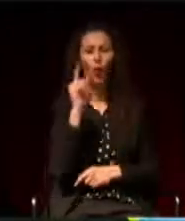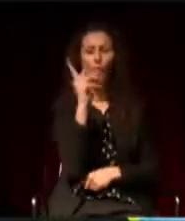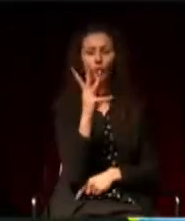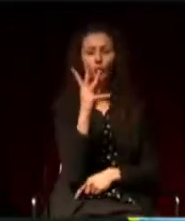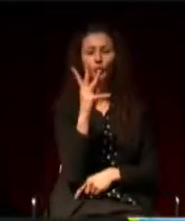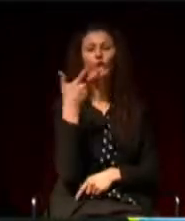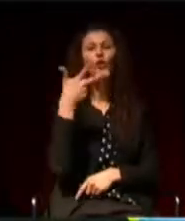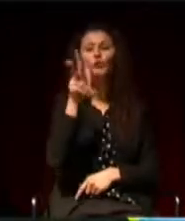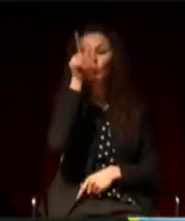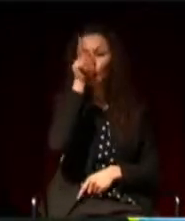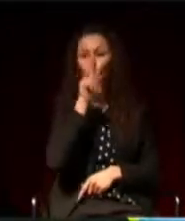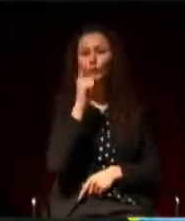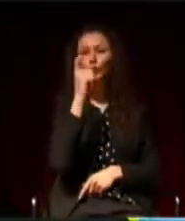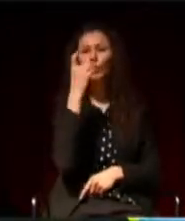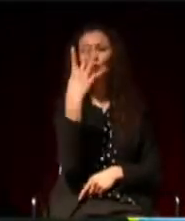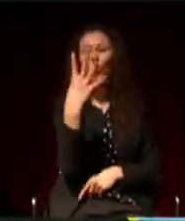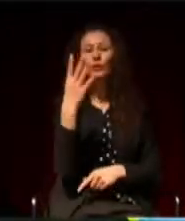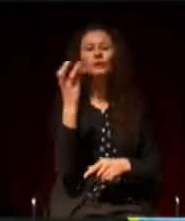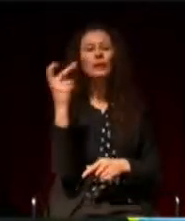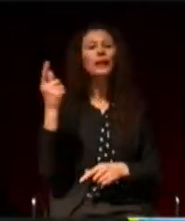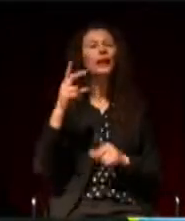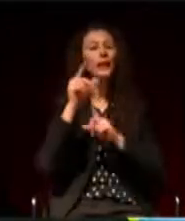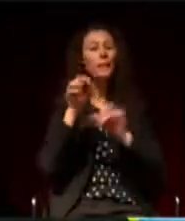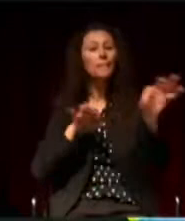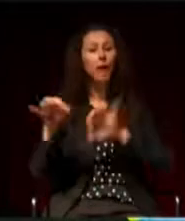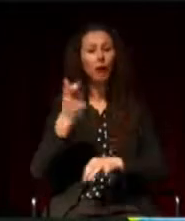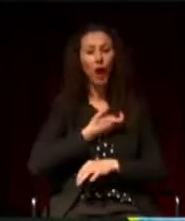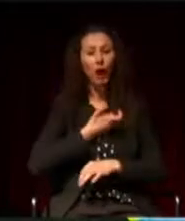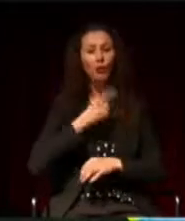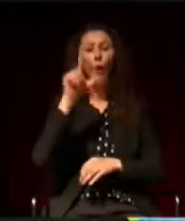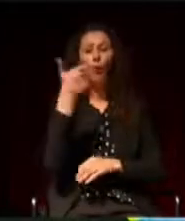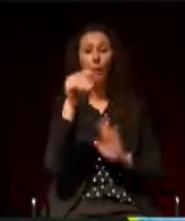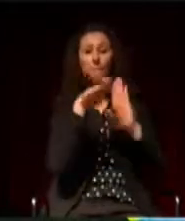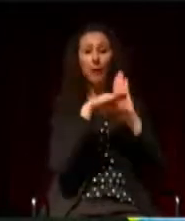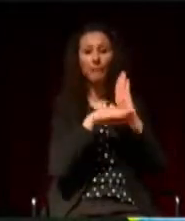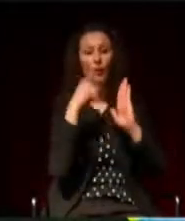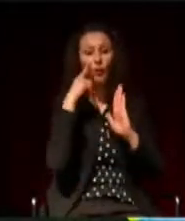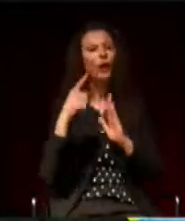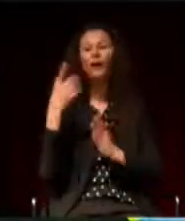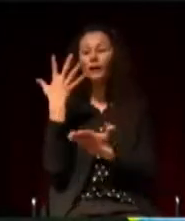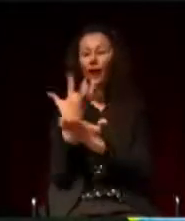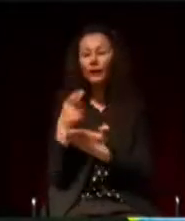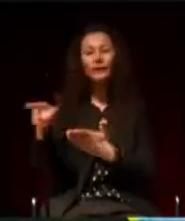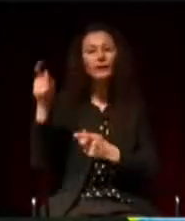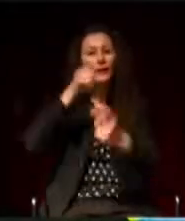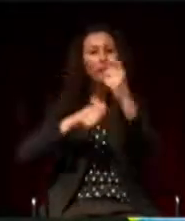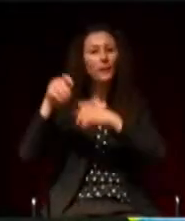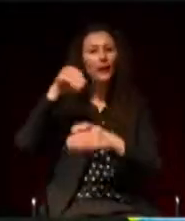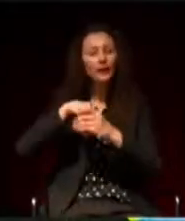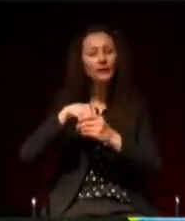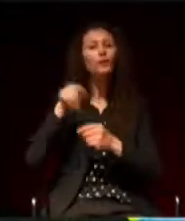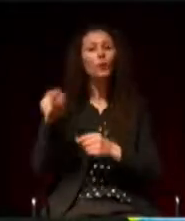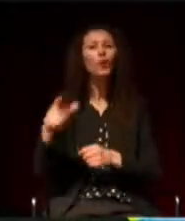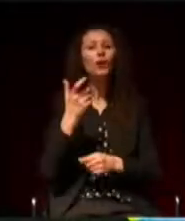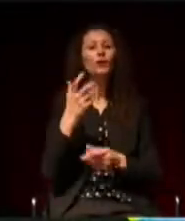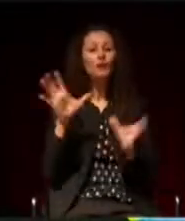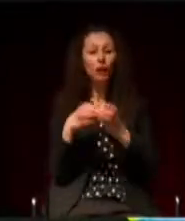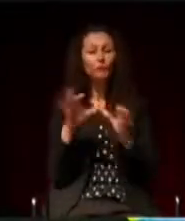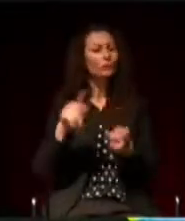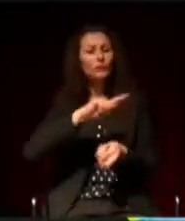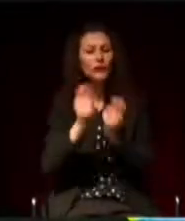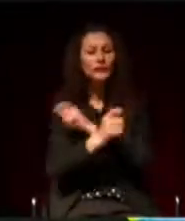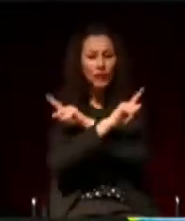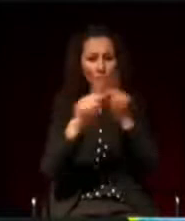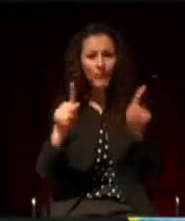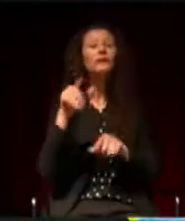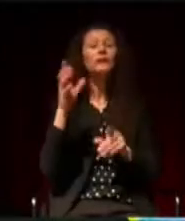13. 3194 sayılı İmar Kanunu'nun geçici 16. maddesine göre yapı kayıt belgesine konu edilen alanlar bu kapsamda değiştirilemez ve